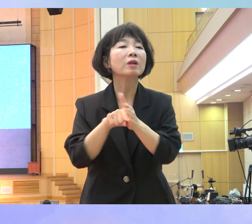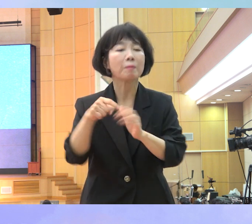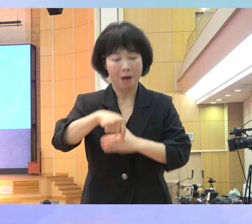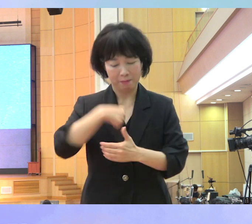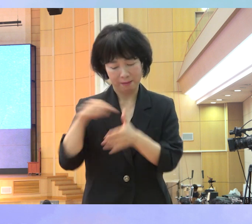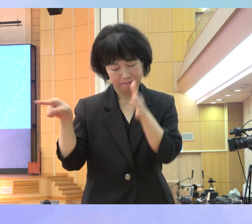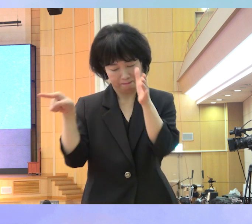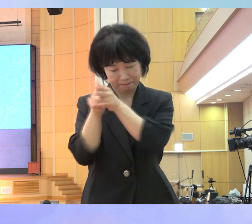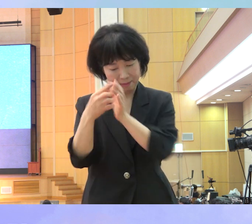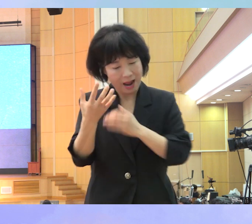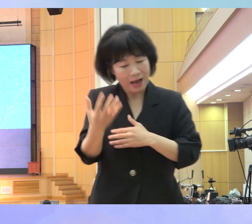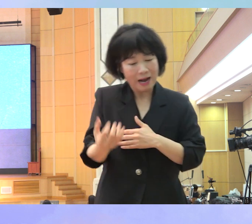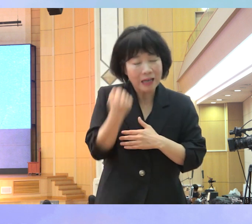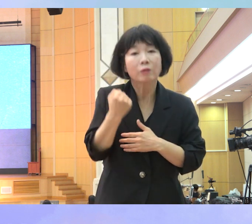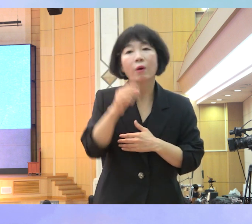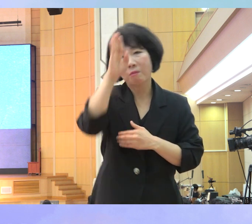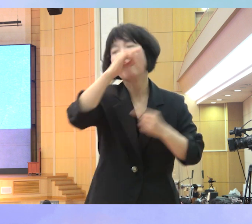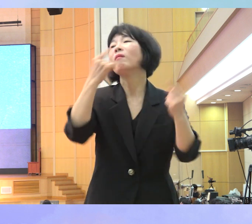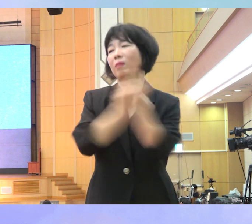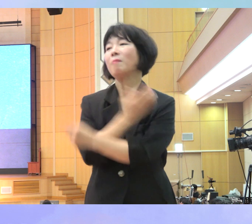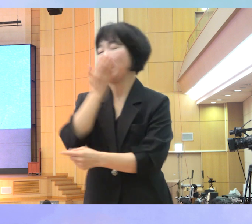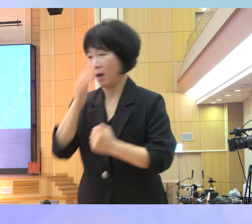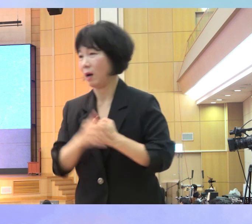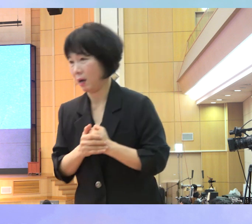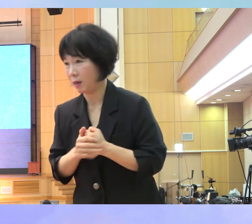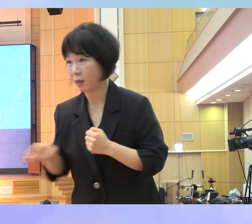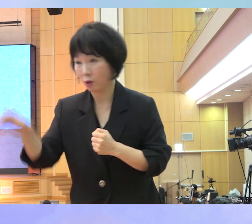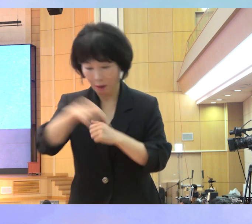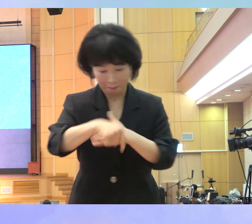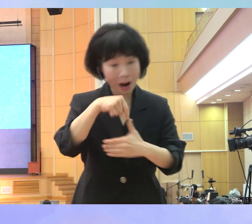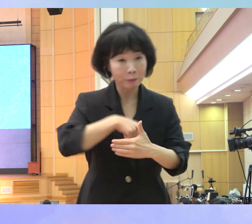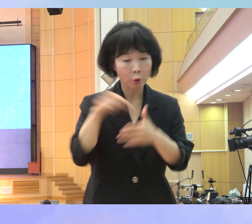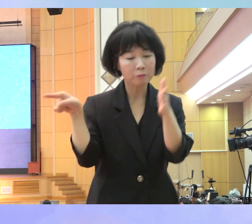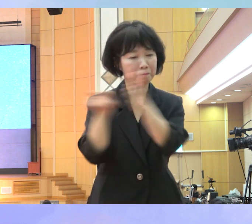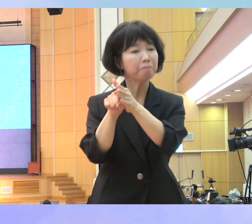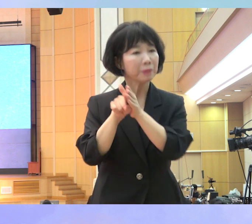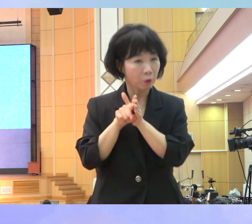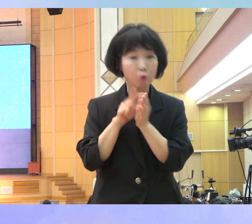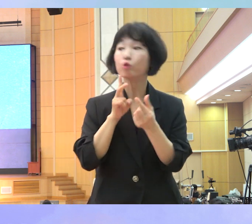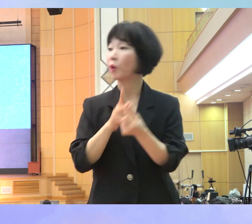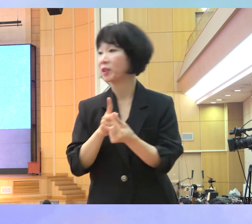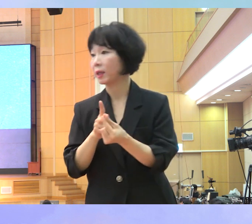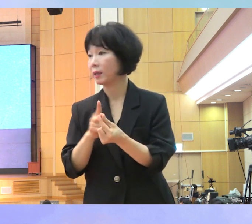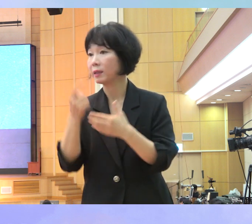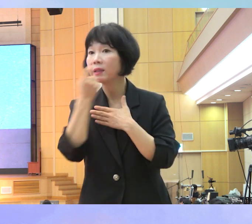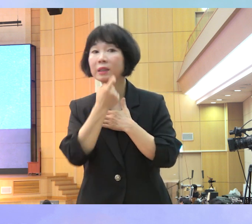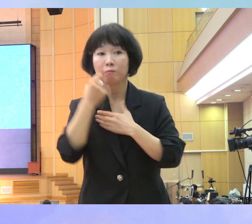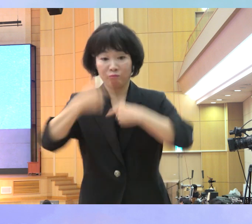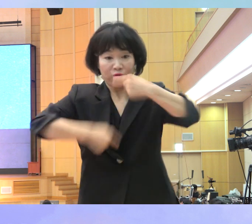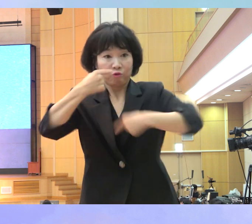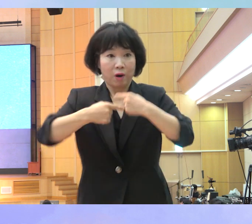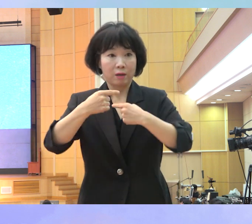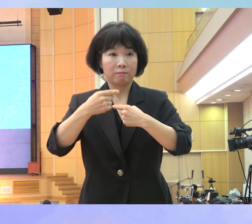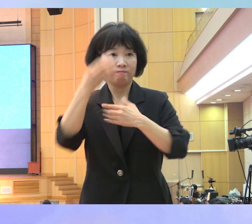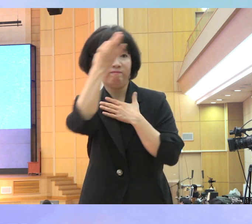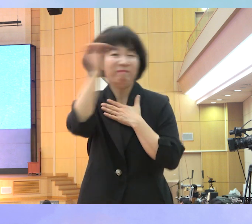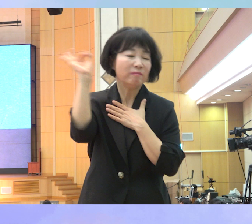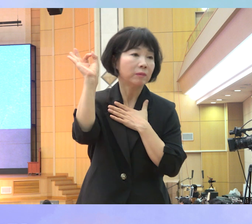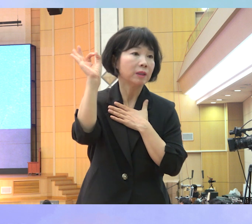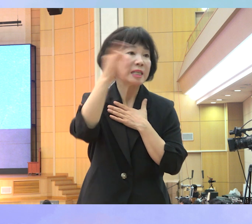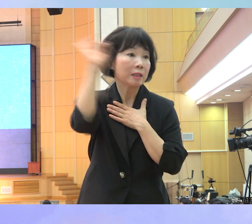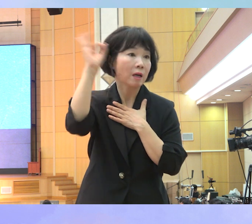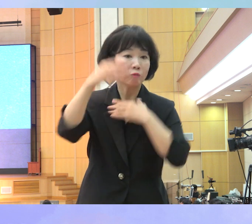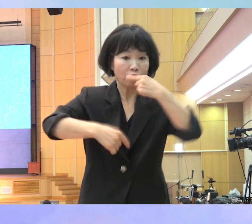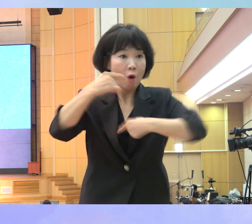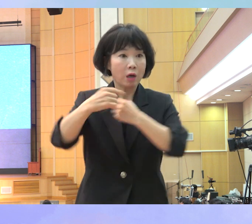그러니까 역시나 마음으로 믿어서 그 다음에 입으로 시인했을 때 그 말에는 정말 정확한